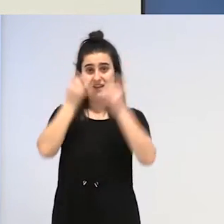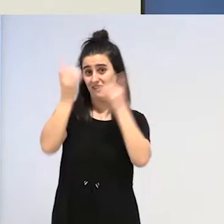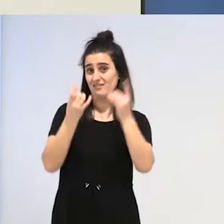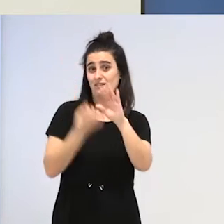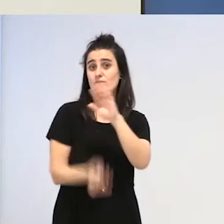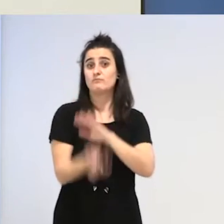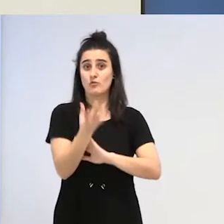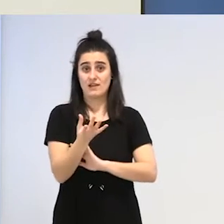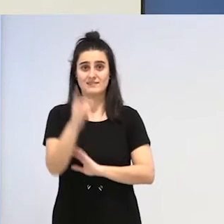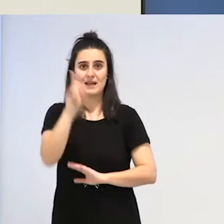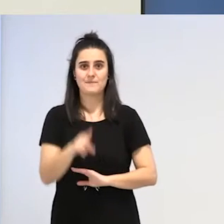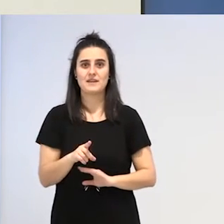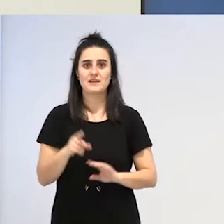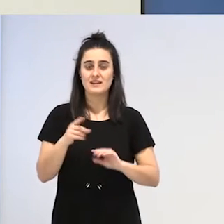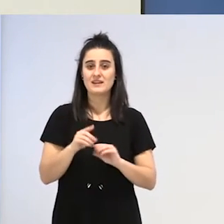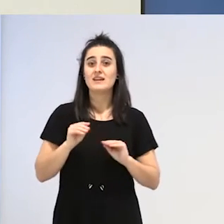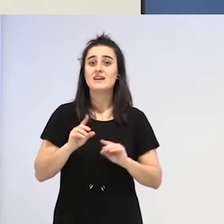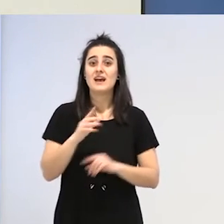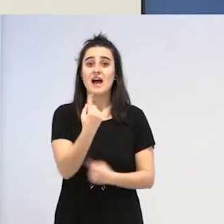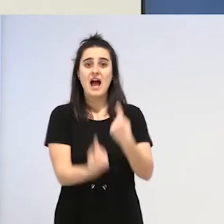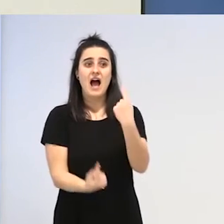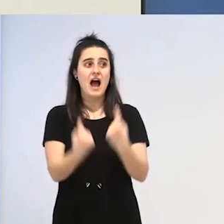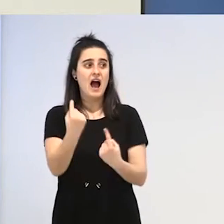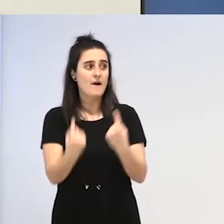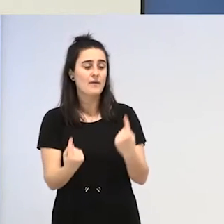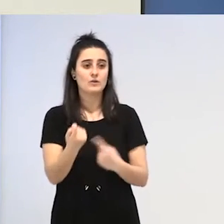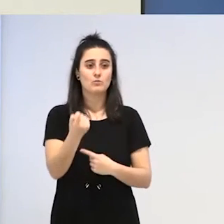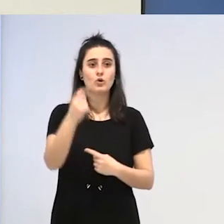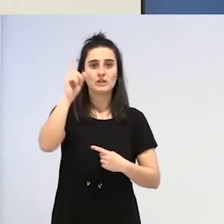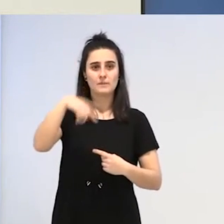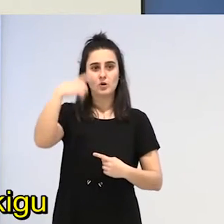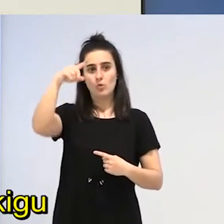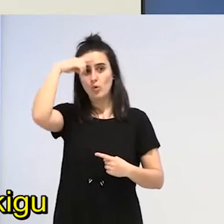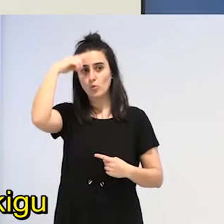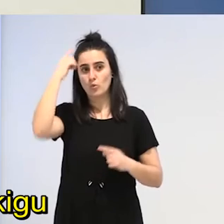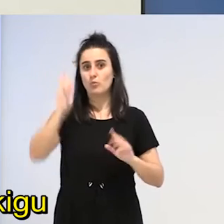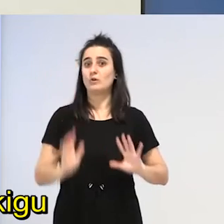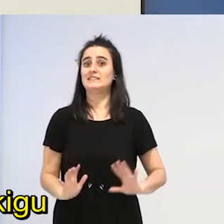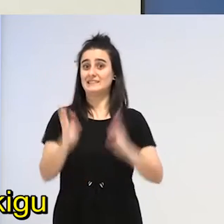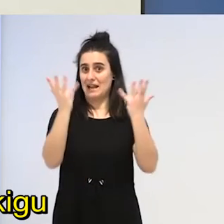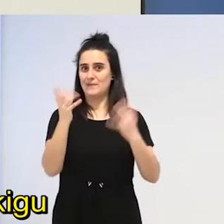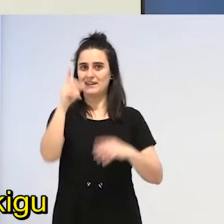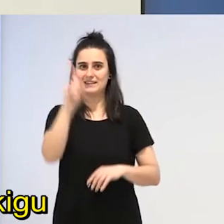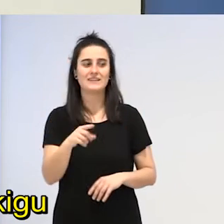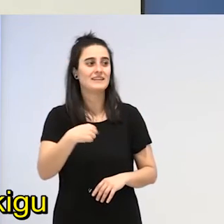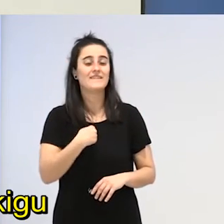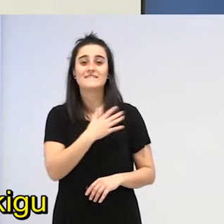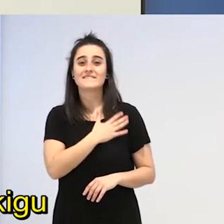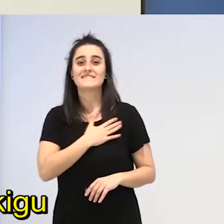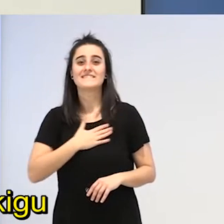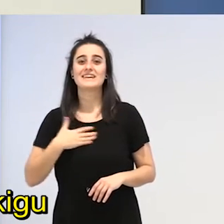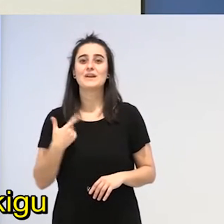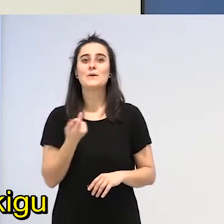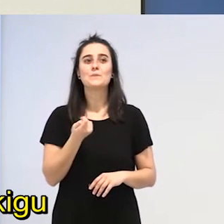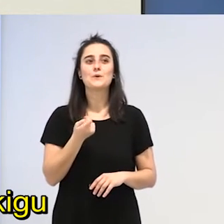du. Batzutan astoratzaile kulturala ere eta nahiko nuke pixkat